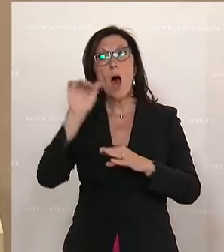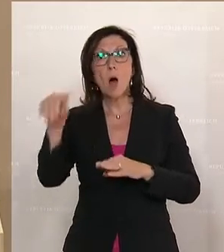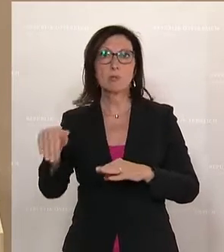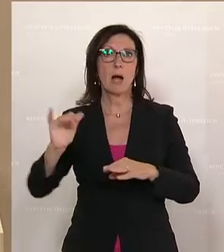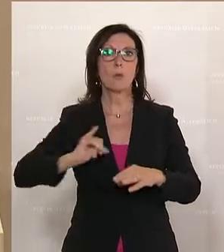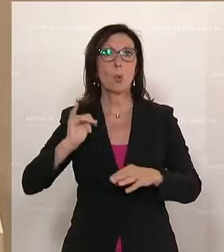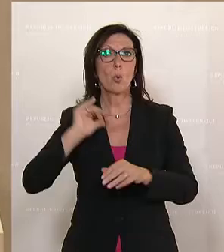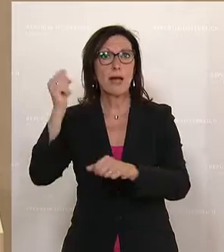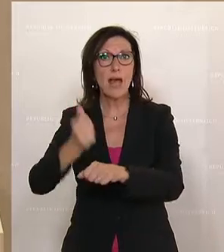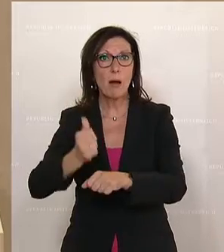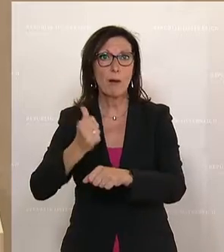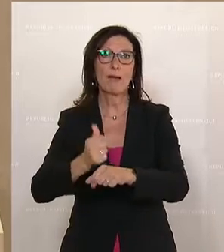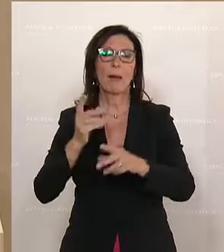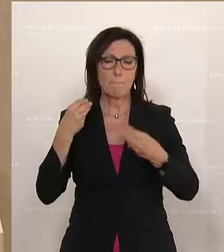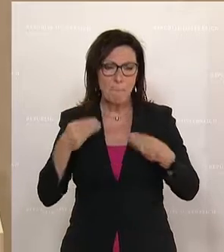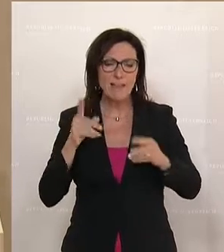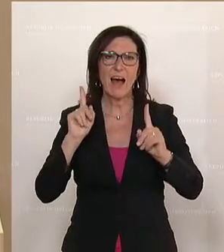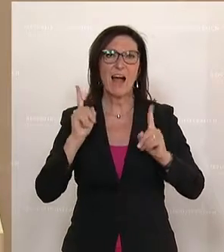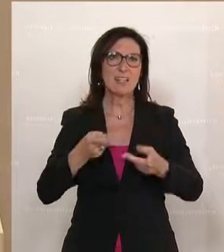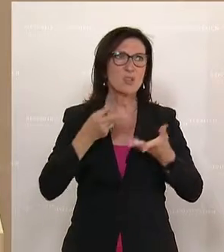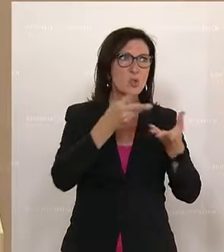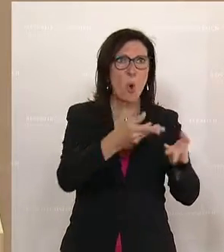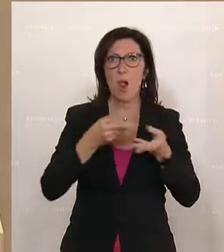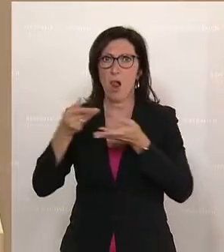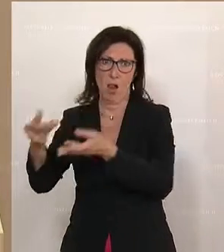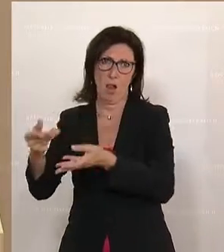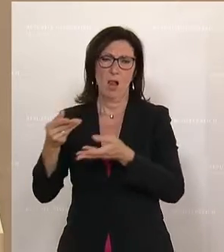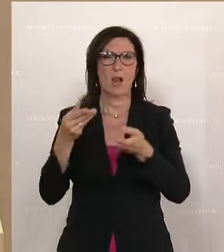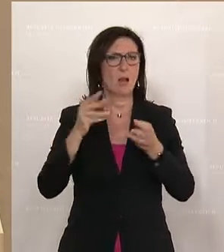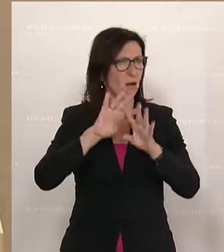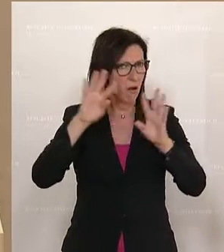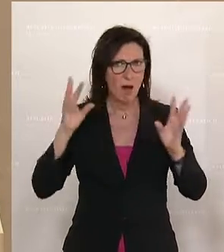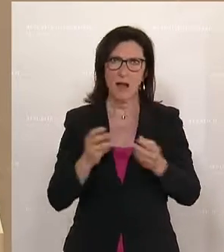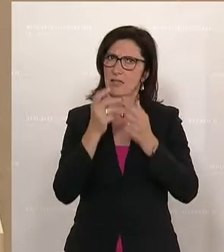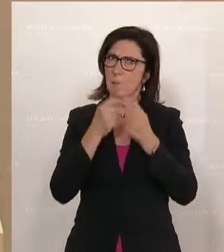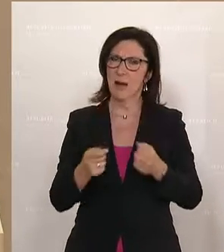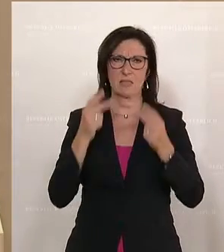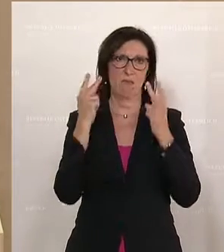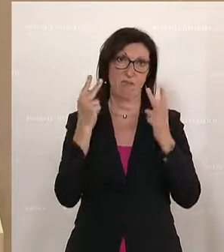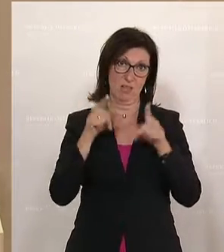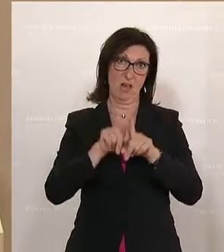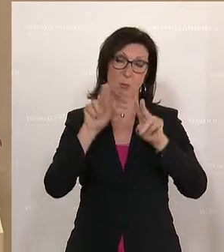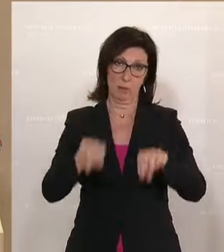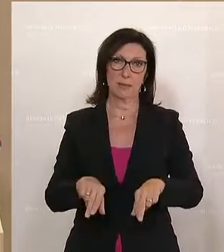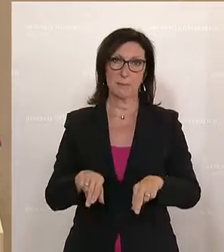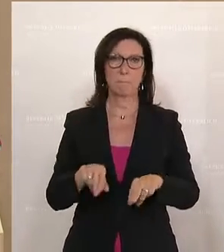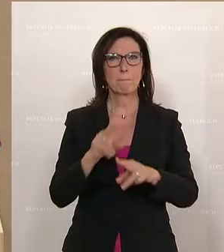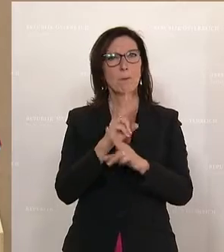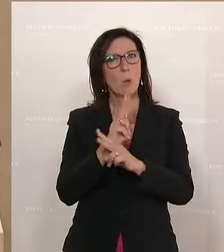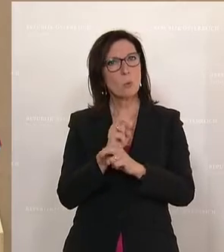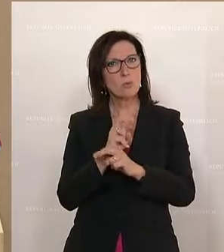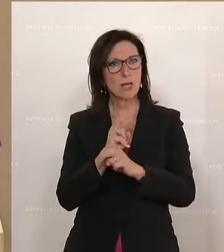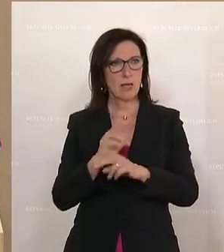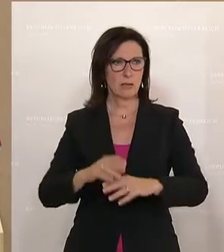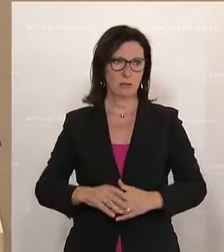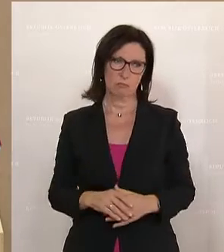zur Verfügung gestellt werden. Alles wichtige und richtige Maßnahmen. Österreich hat es im